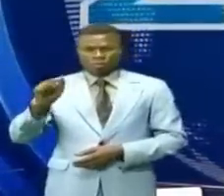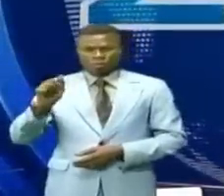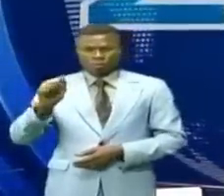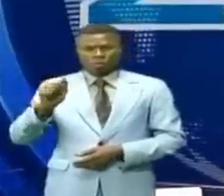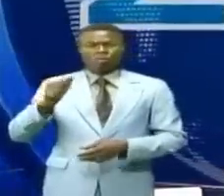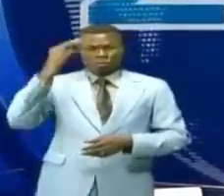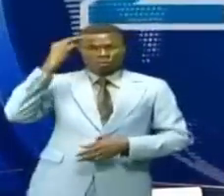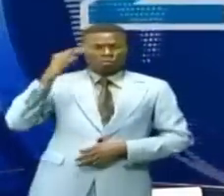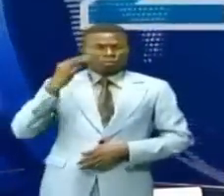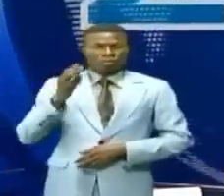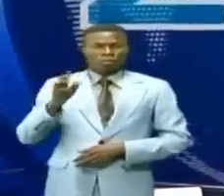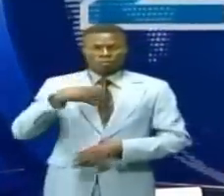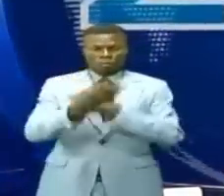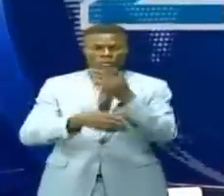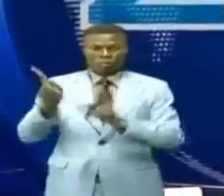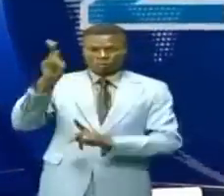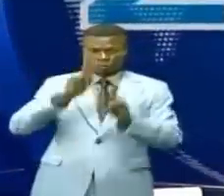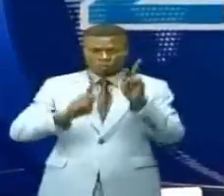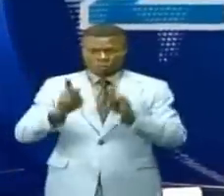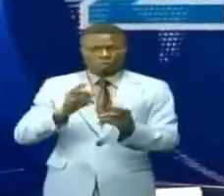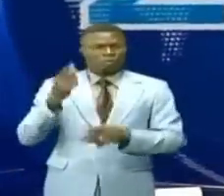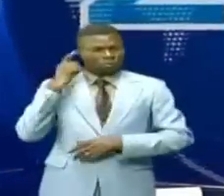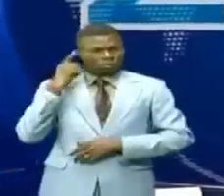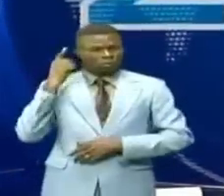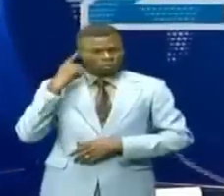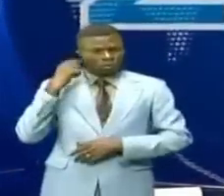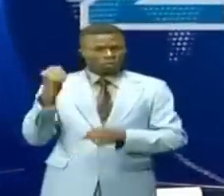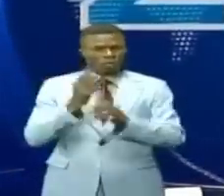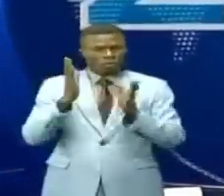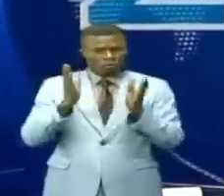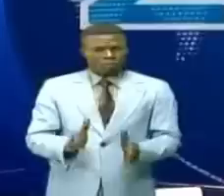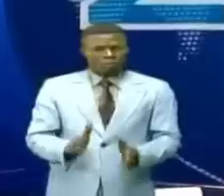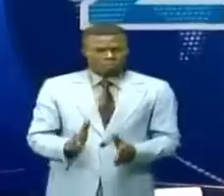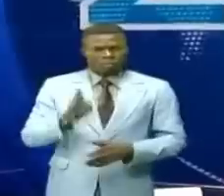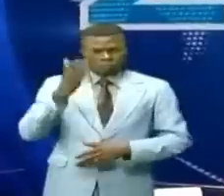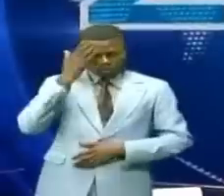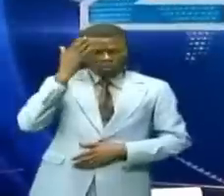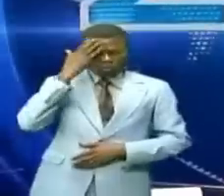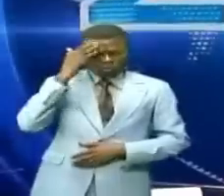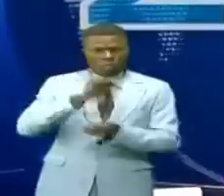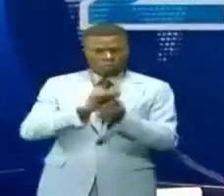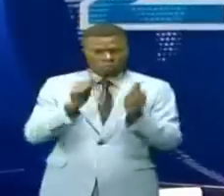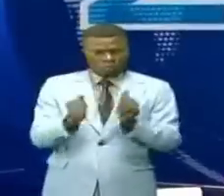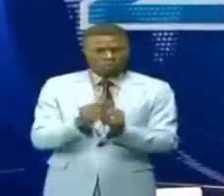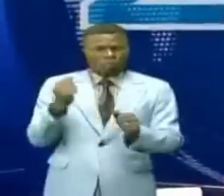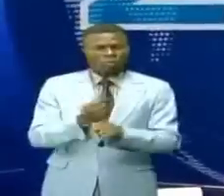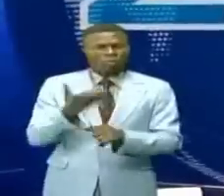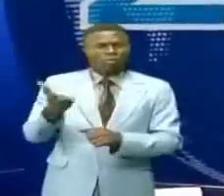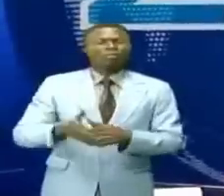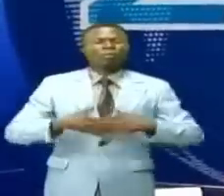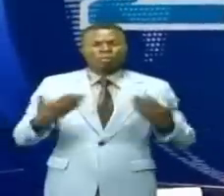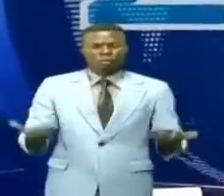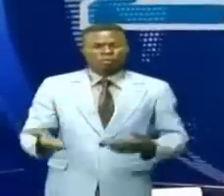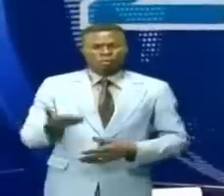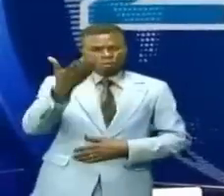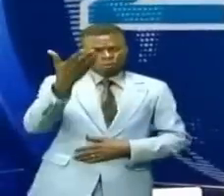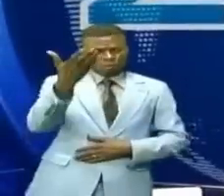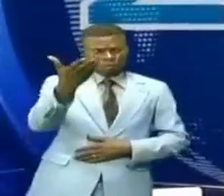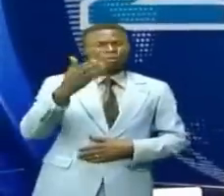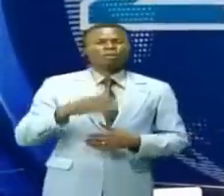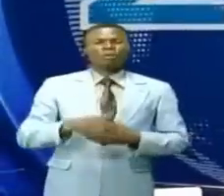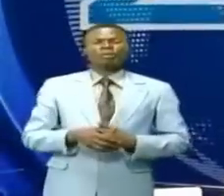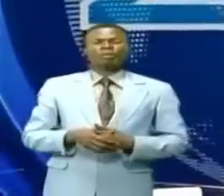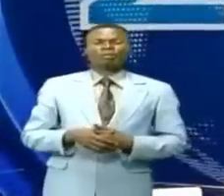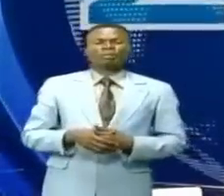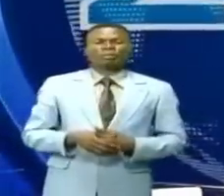publique, Jean-Pierre Liaou, s'est mis à l'écoute du personnel pour se rendre compte des conditions de travail. Nadine Kilosso, Cédric Kenina